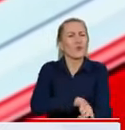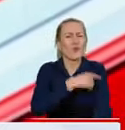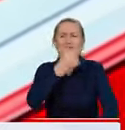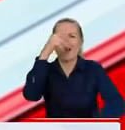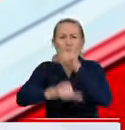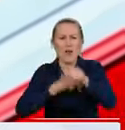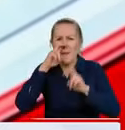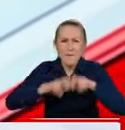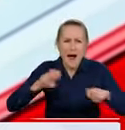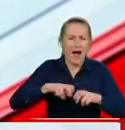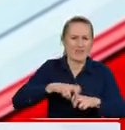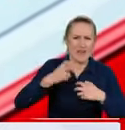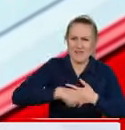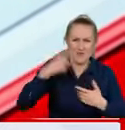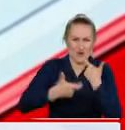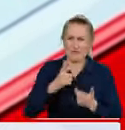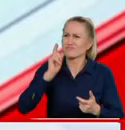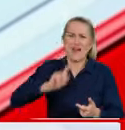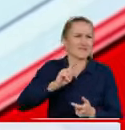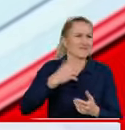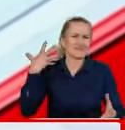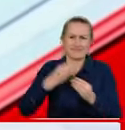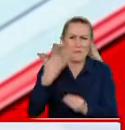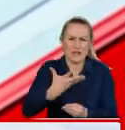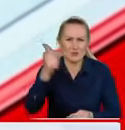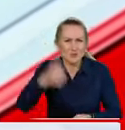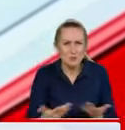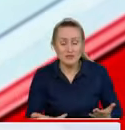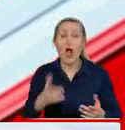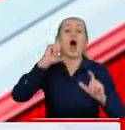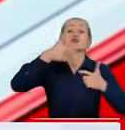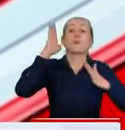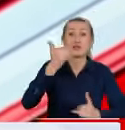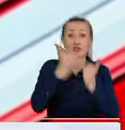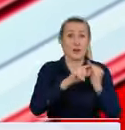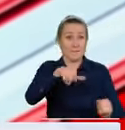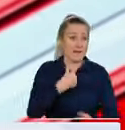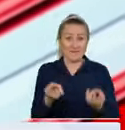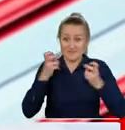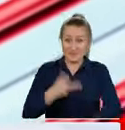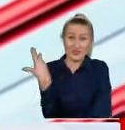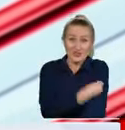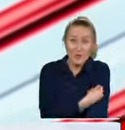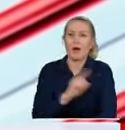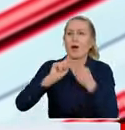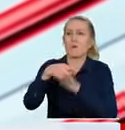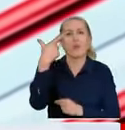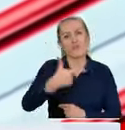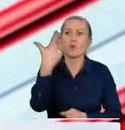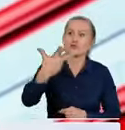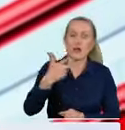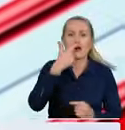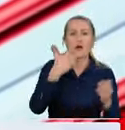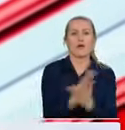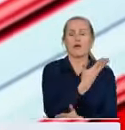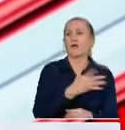badania, minimum 5 lat. Co się stanie, jeśli wprowadzimy szczepionkę, a ona po 2-3 latach da efekty